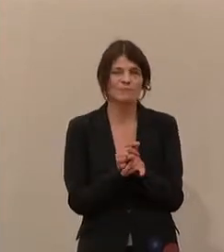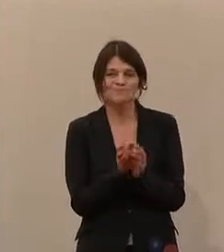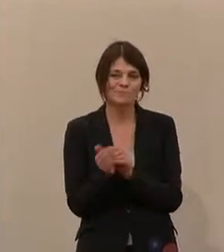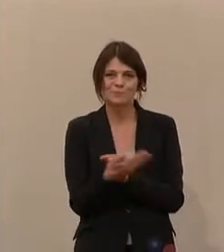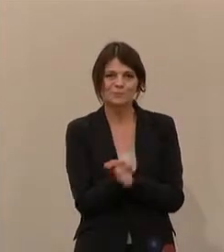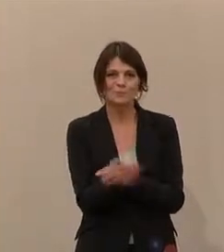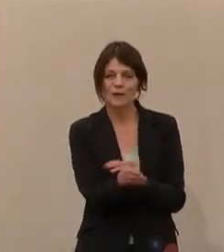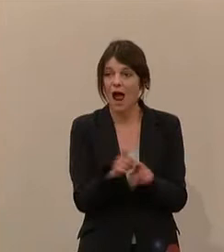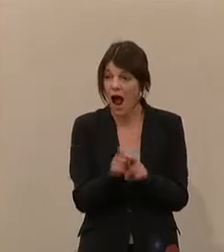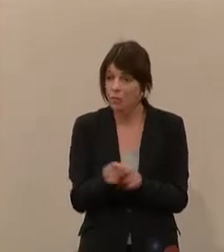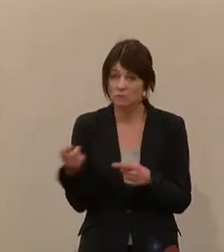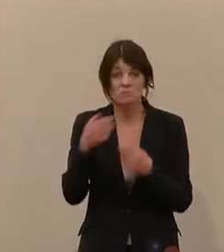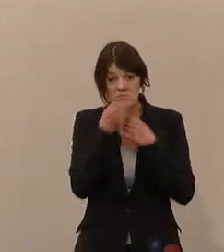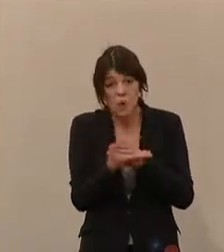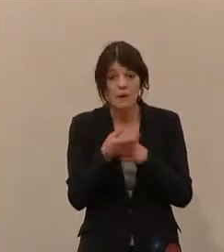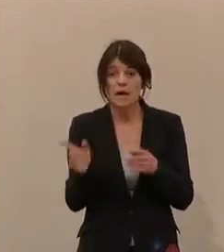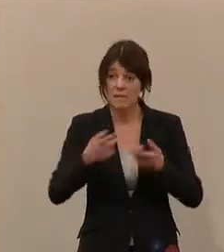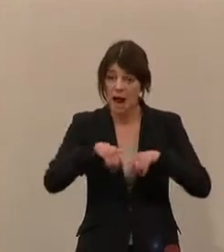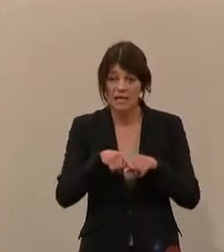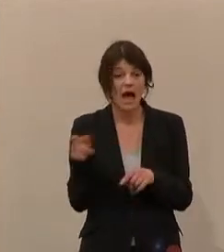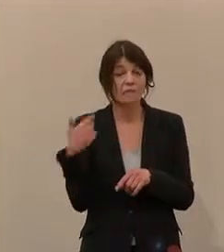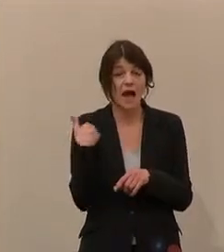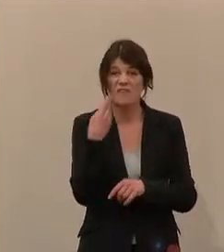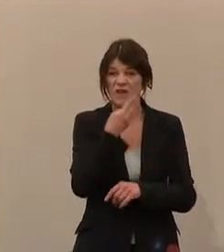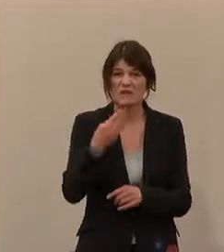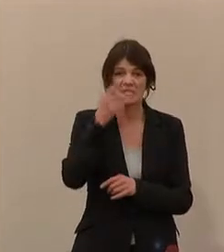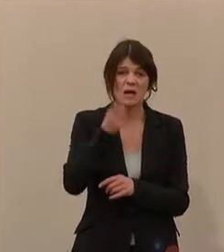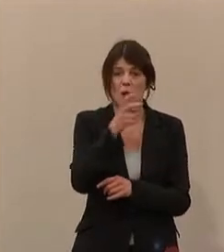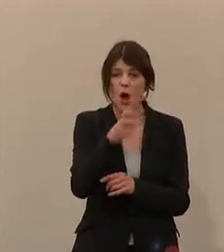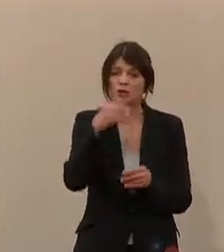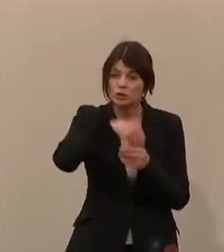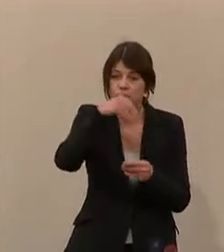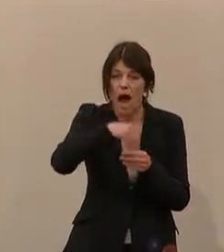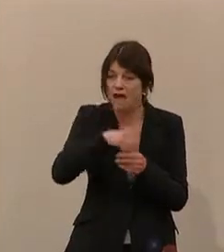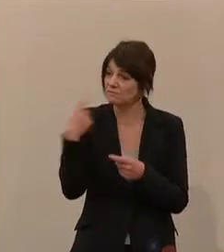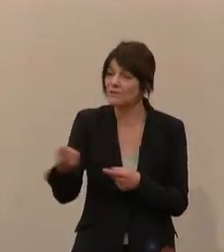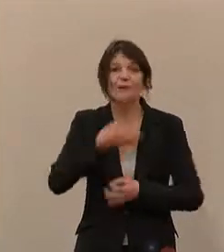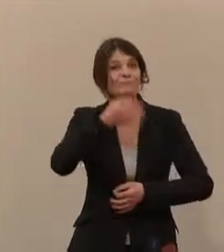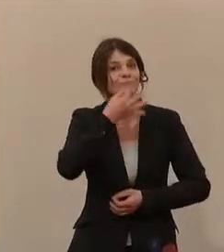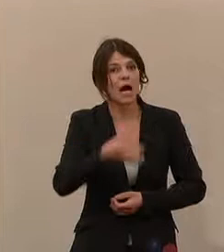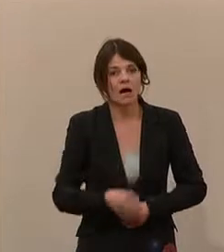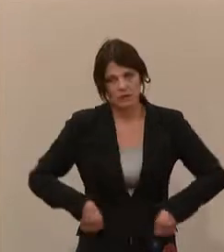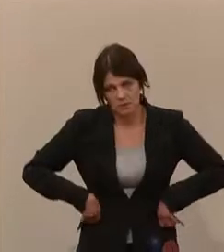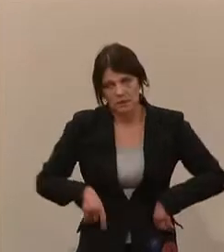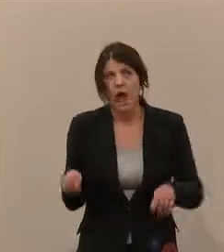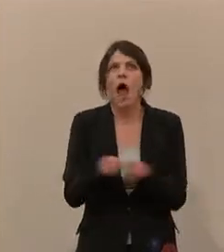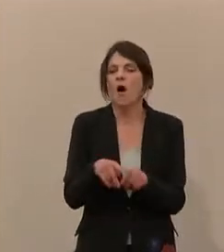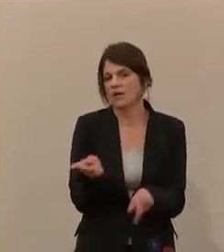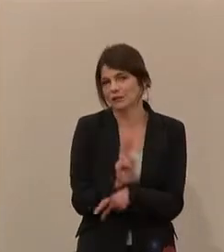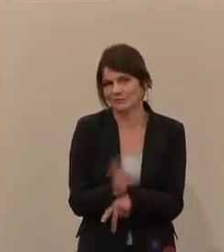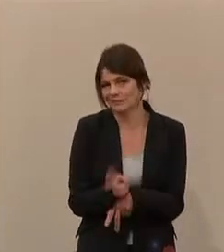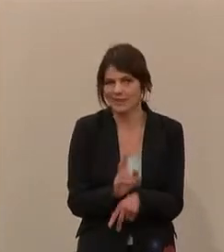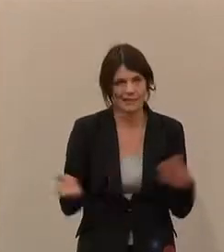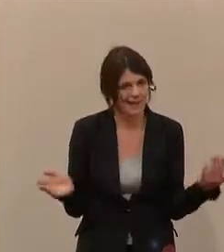zu sagen, dass er in seinem Kabinett 44.000 eingespart wird, das halte ich für überhaupt etwas geschwindelt, wenn man